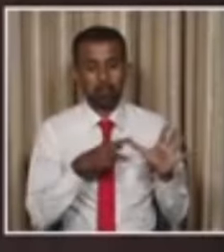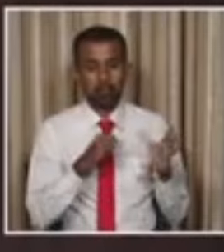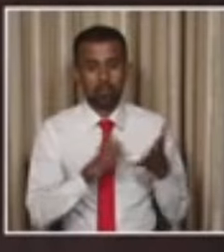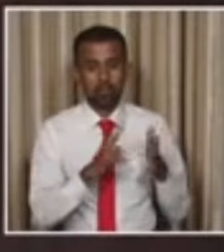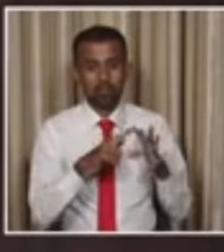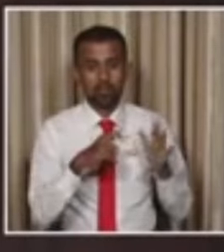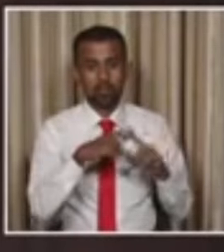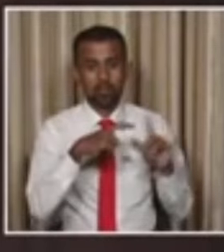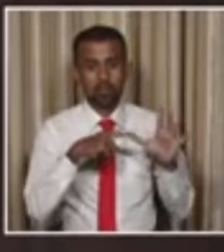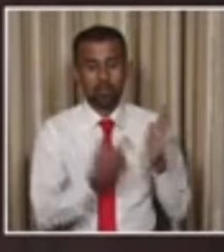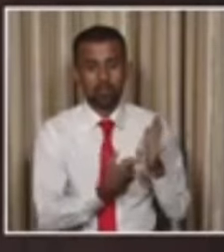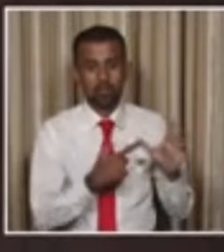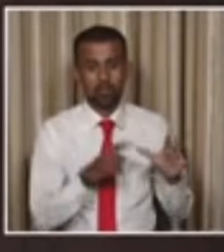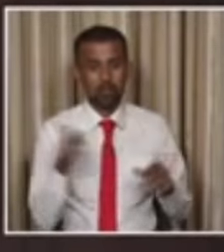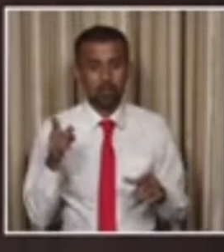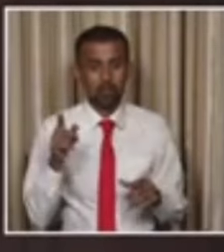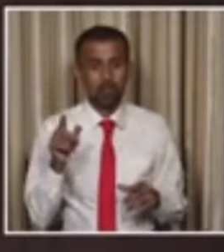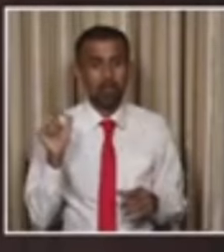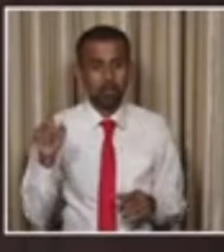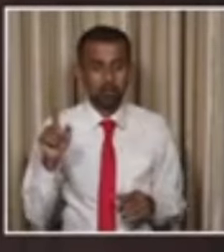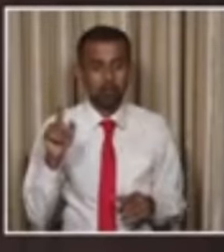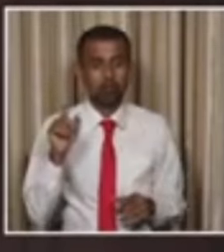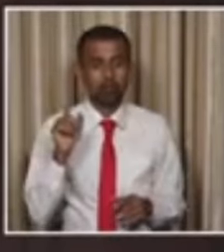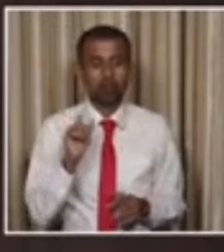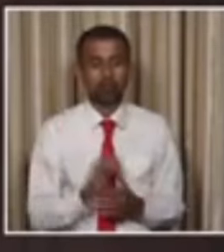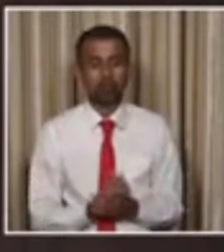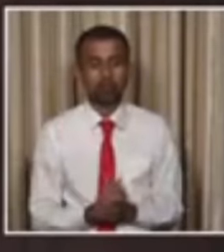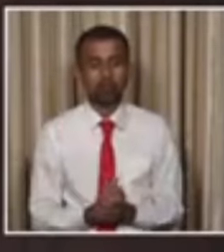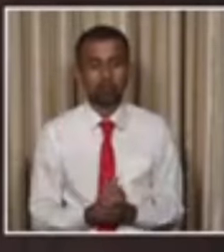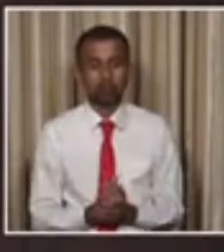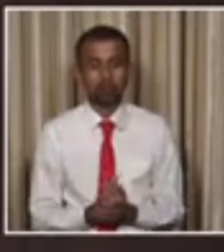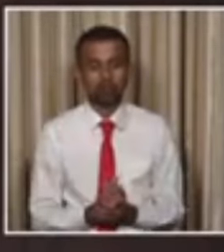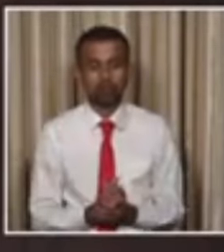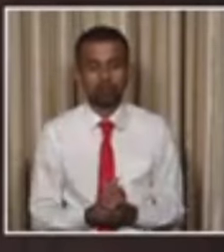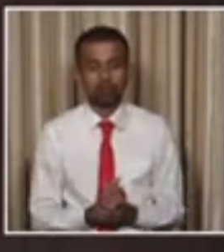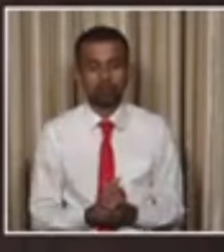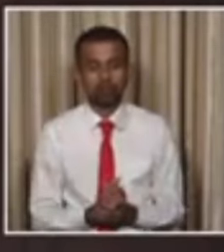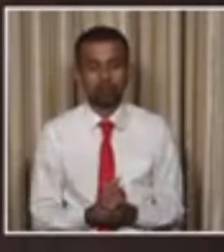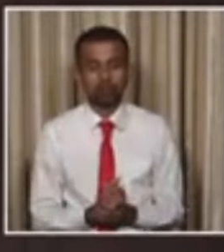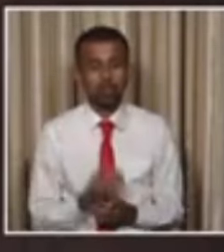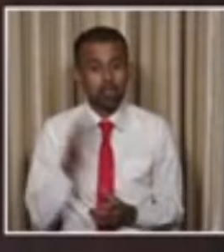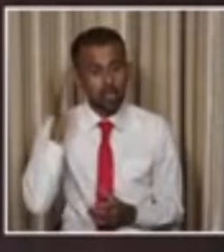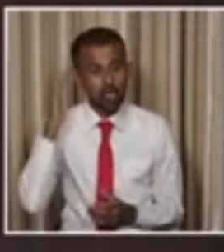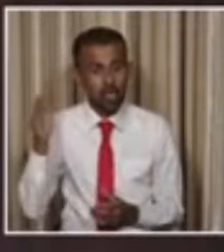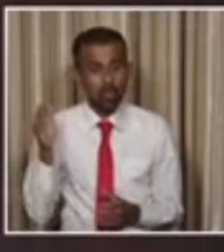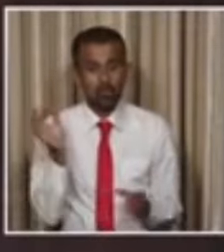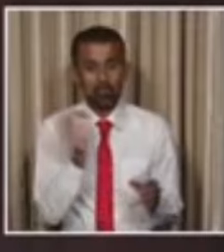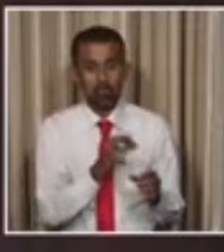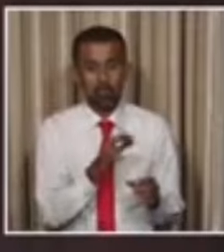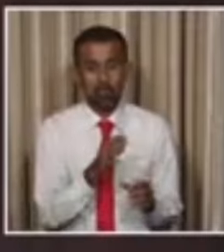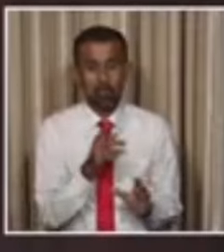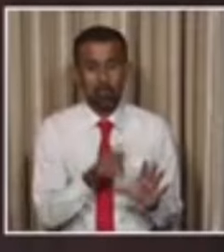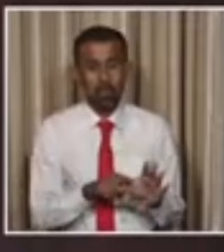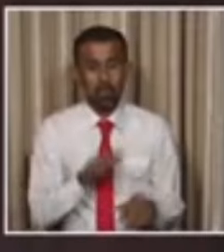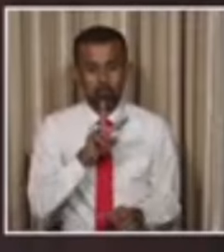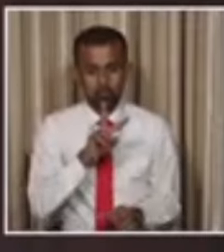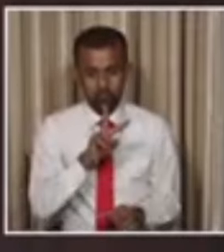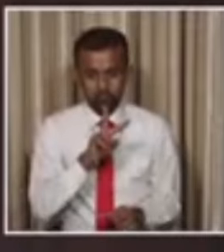තියෙනවා. නමුත් ඇයගේ නමත් ජයසේකර. ඒකයි තියෙන ප්‍රශ්නේ. දැන් ඇයව දාලා තියෙන්නේ අවුරුදු දෙකකට